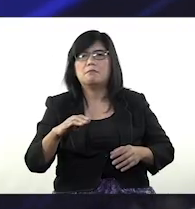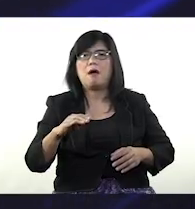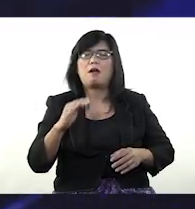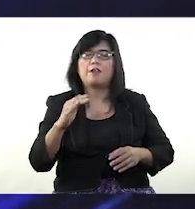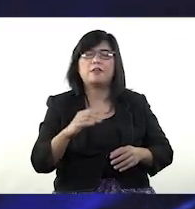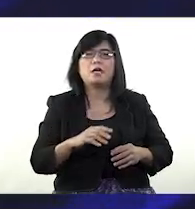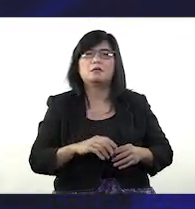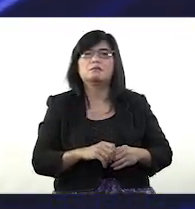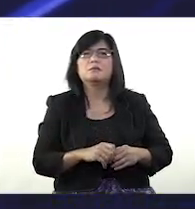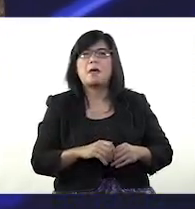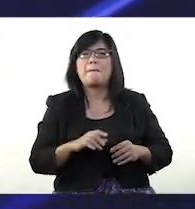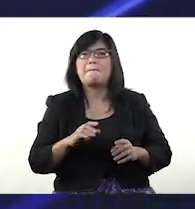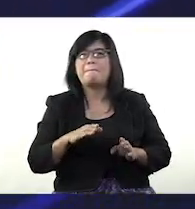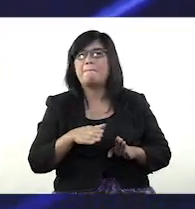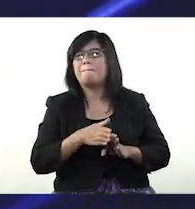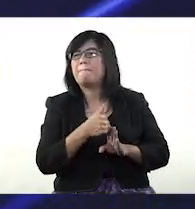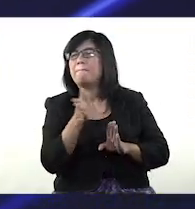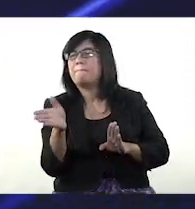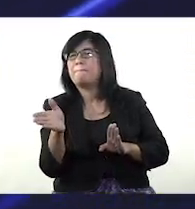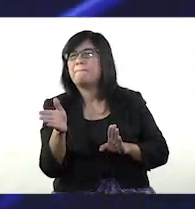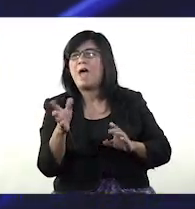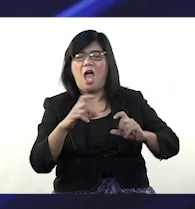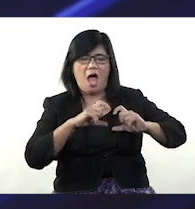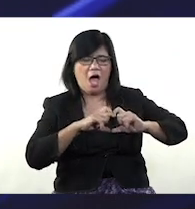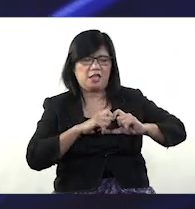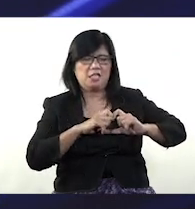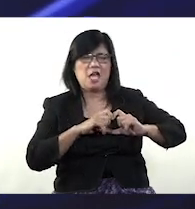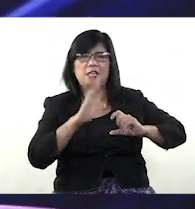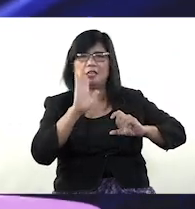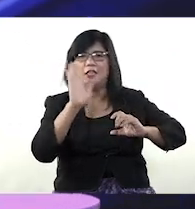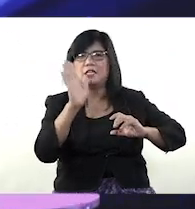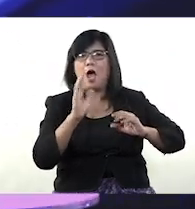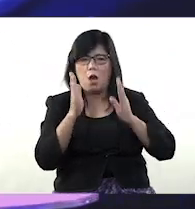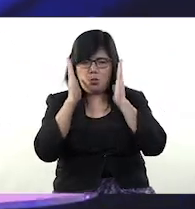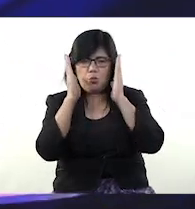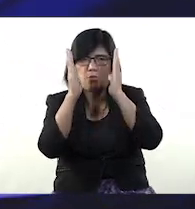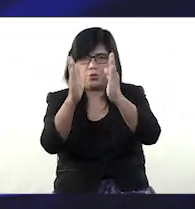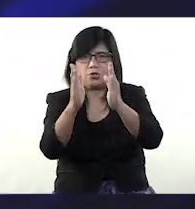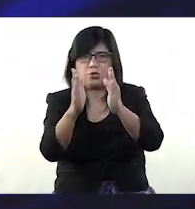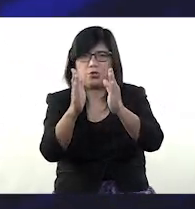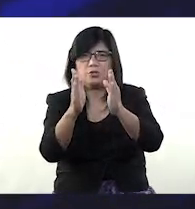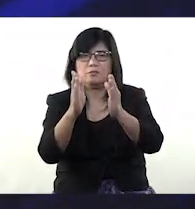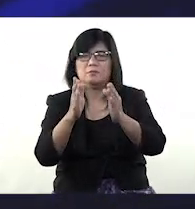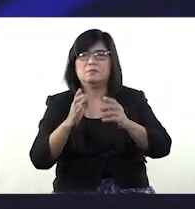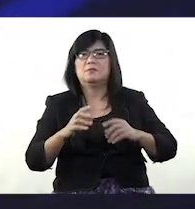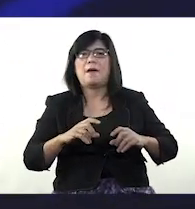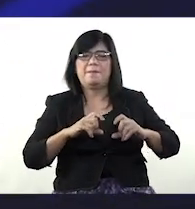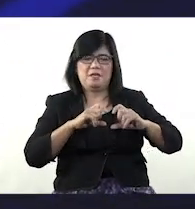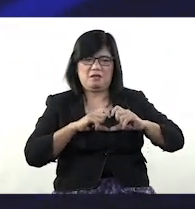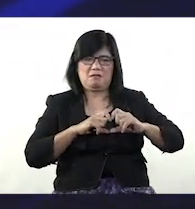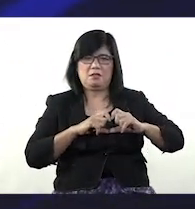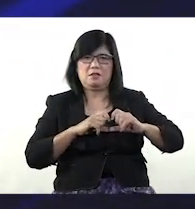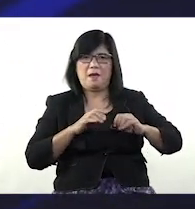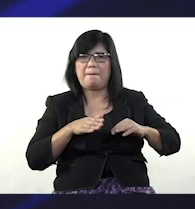alamat Tuhan kecewa tapi jangan kecewa Jangan sakit hati jangan Akhirnya makan di dalam karena Alkitab sudah bilang dunia ini bengkok dan